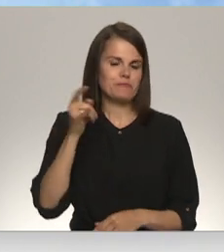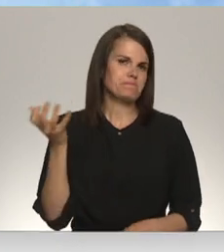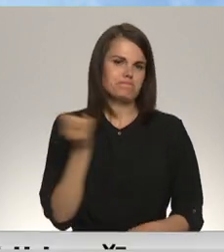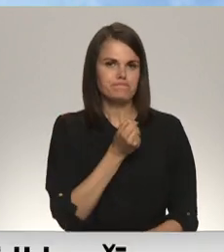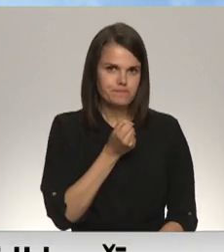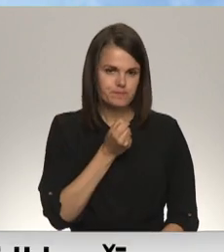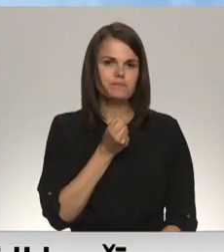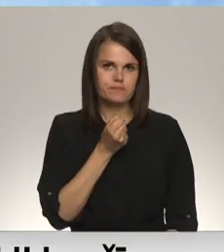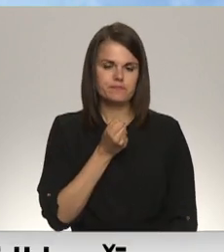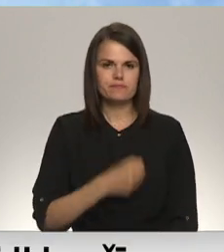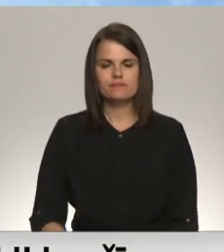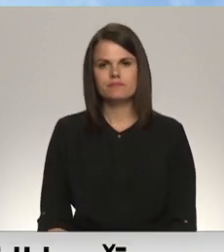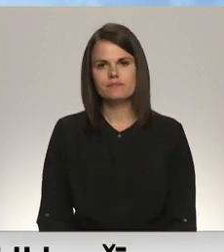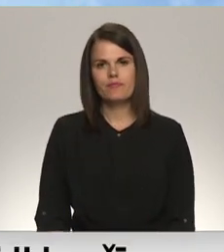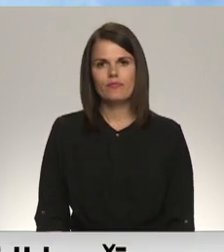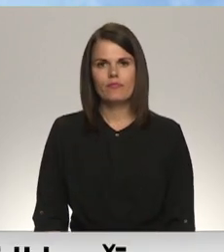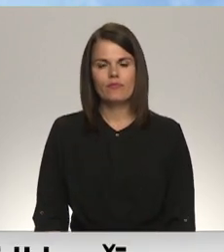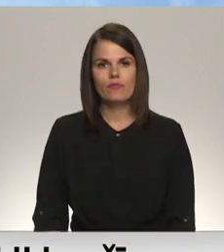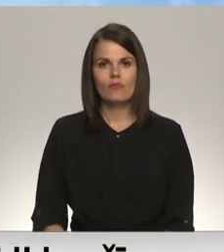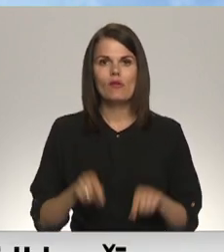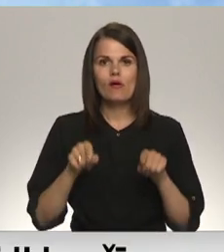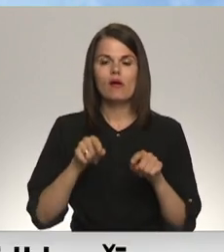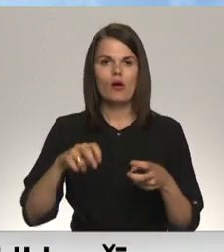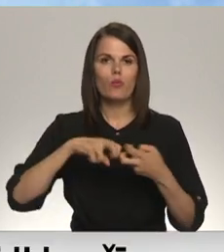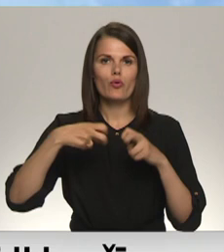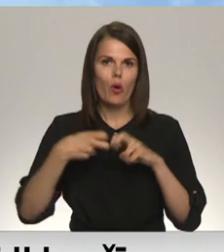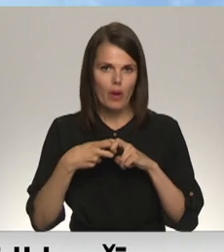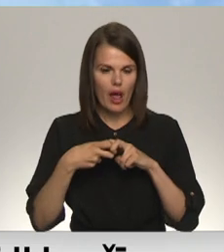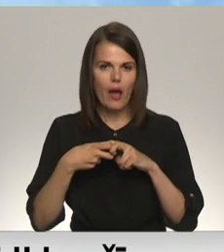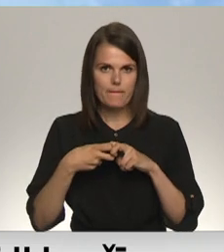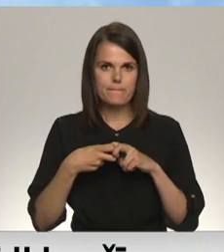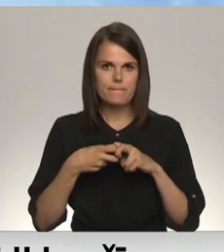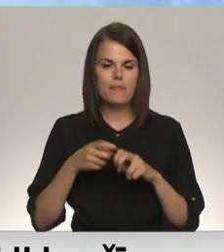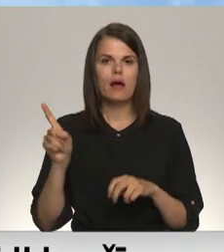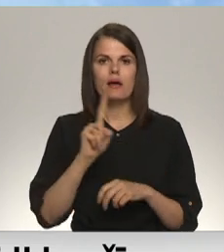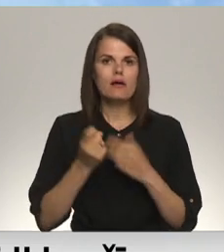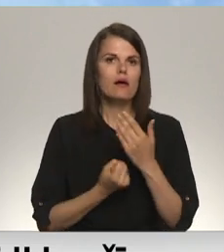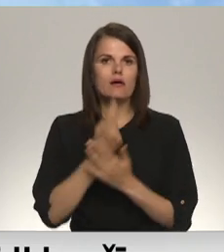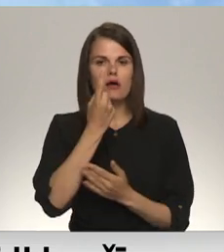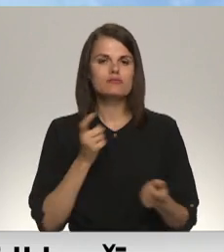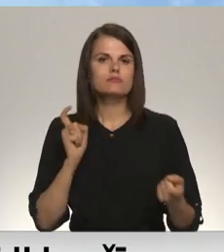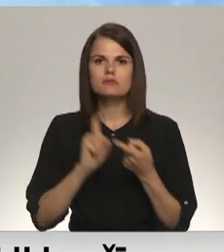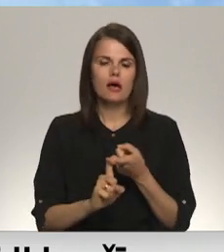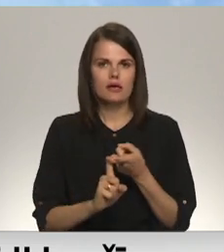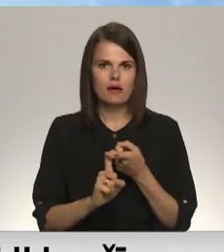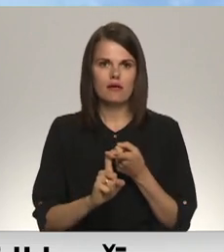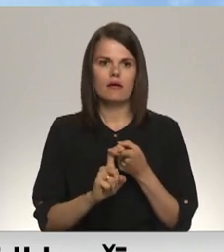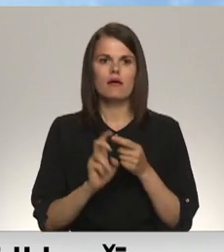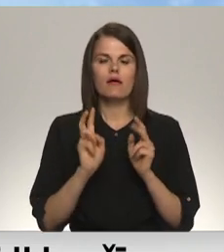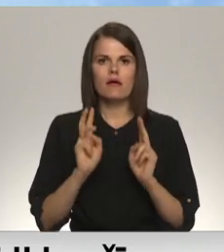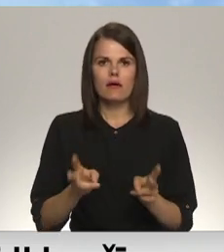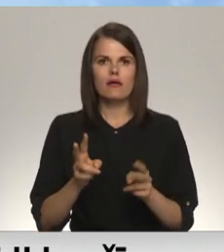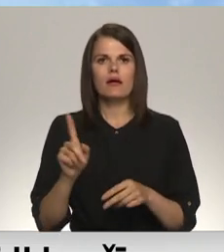citām kompānijām, citiem operatoriem. Šīs problēmas ir radušās sakarā to, ka